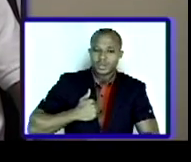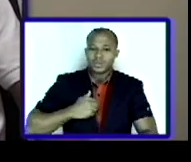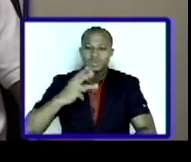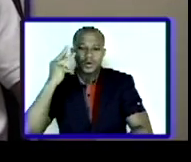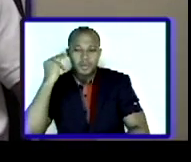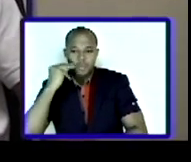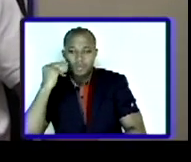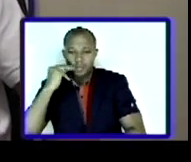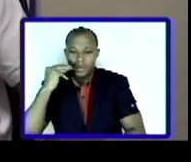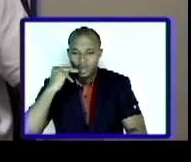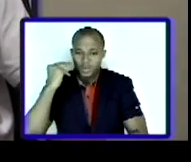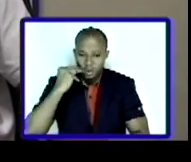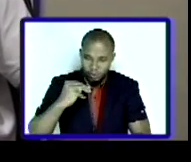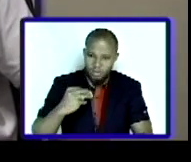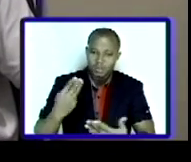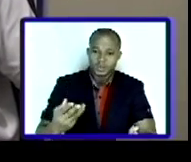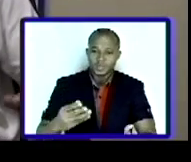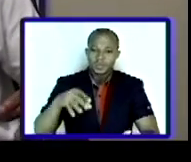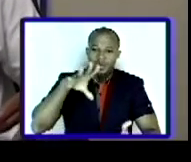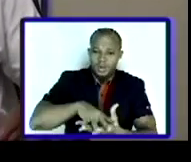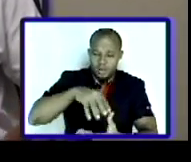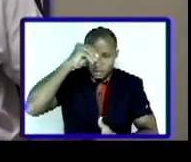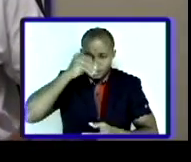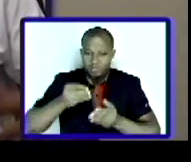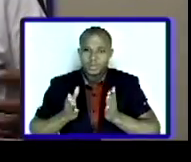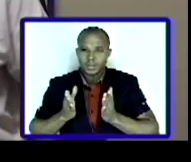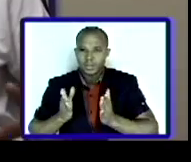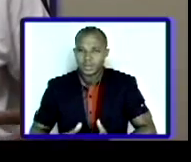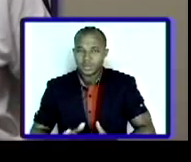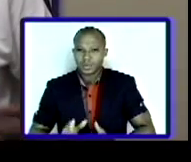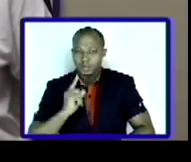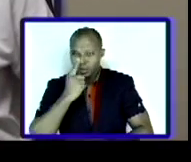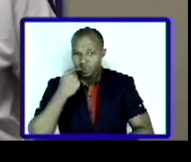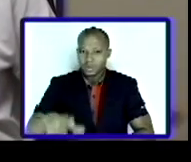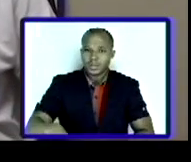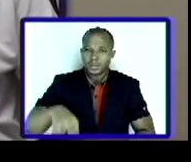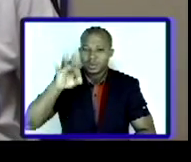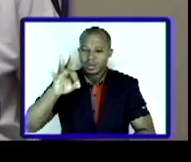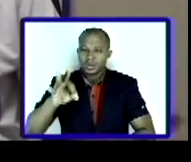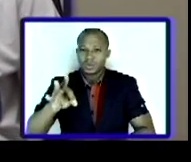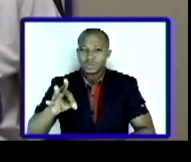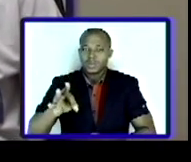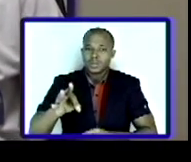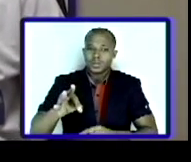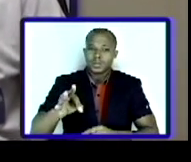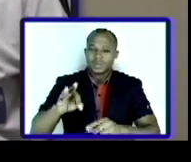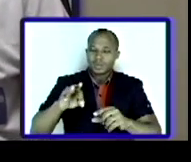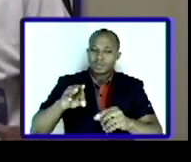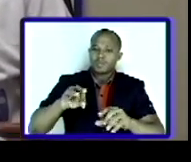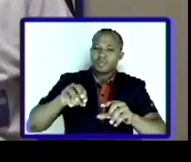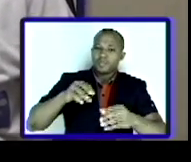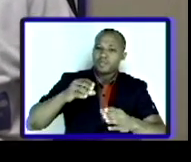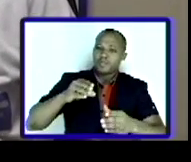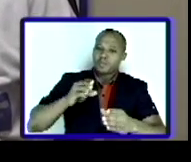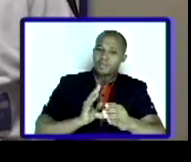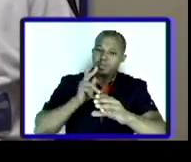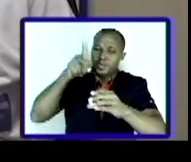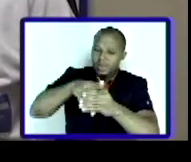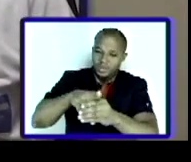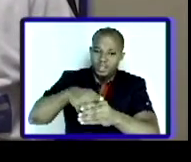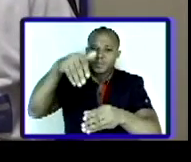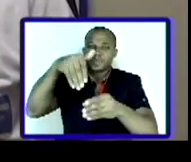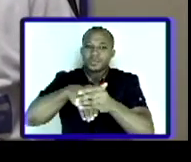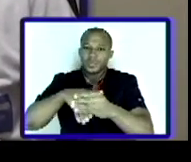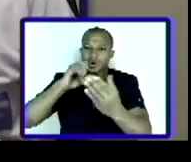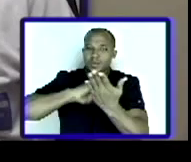Canada, Nicaragua, Paraguay, etc. C'est des étudiants, des monde qui étaient gain des boursiers dans le département d'État qui alors qui fait partie de